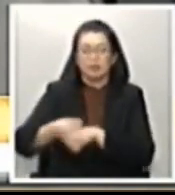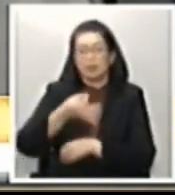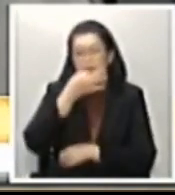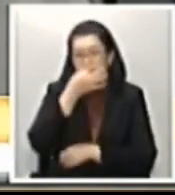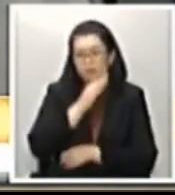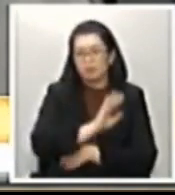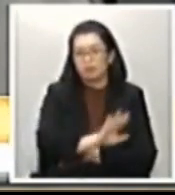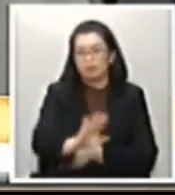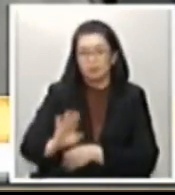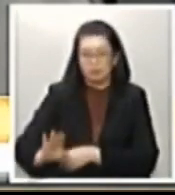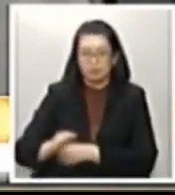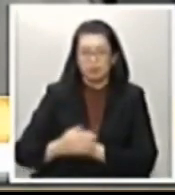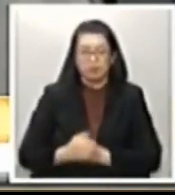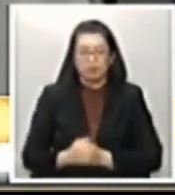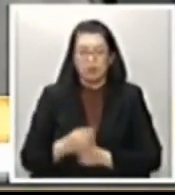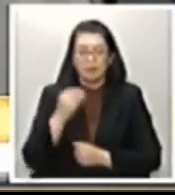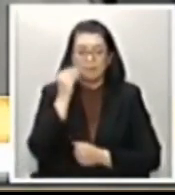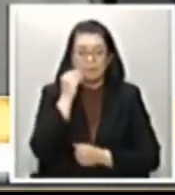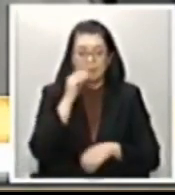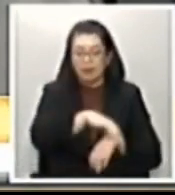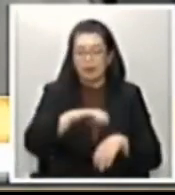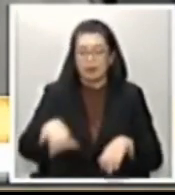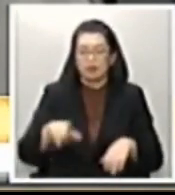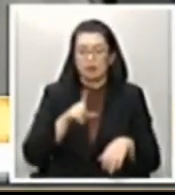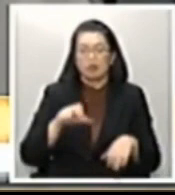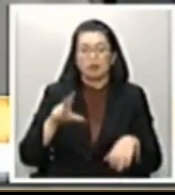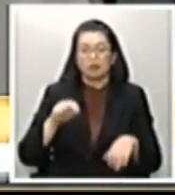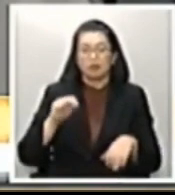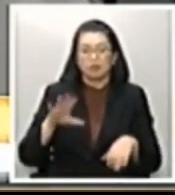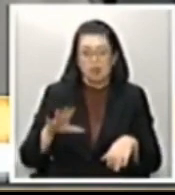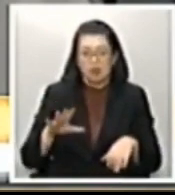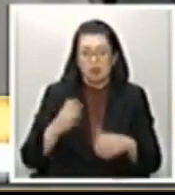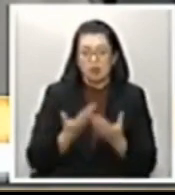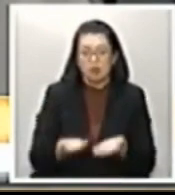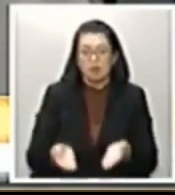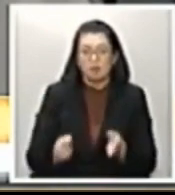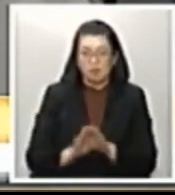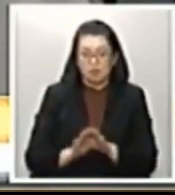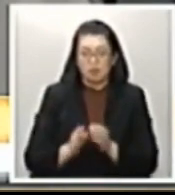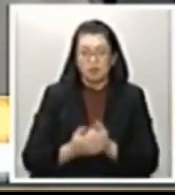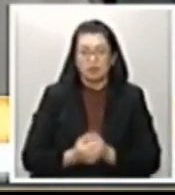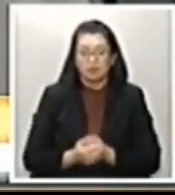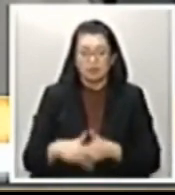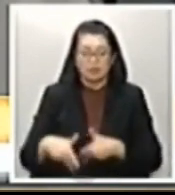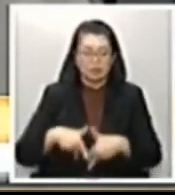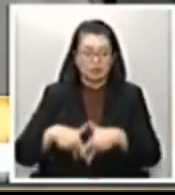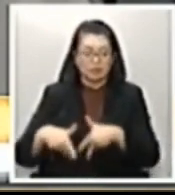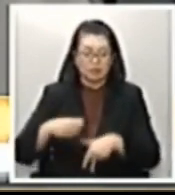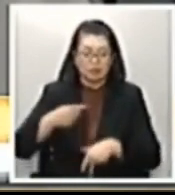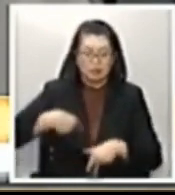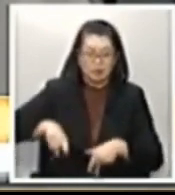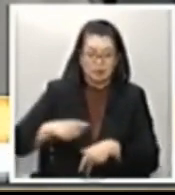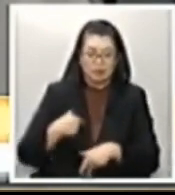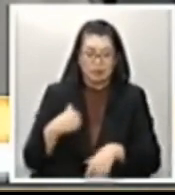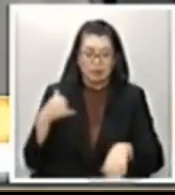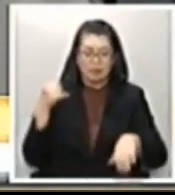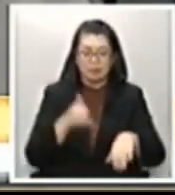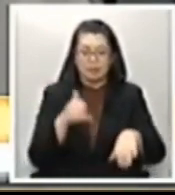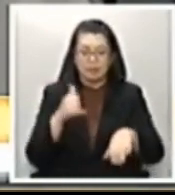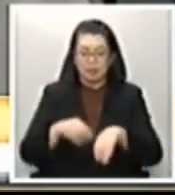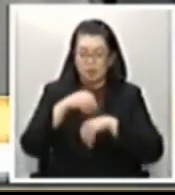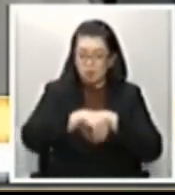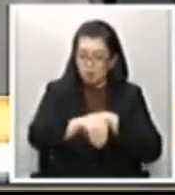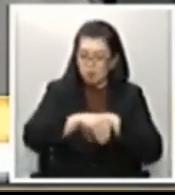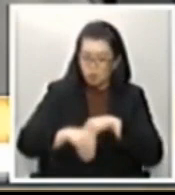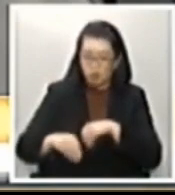มาณ135ครัวเรือนซึ่งพื้นที่ดังกล่าวราษฎรไปประกอบอาชีพไปปลูก